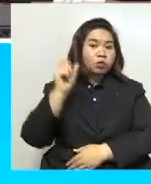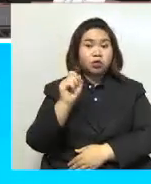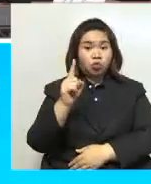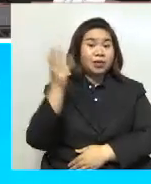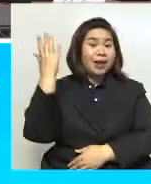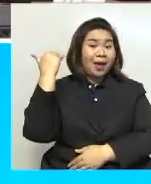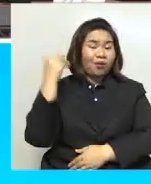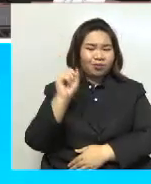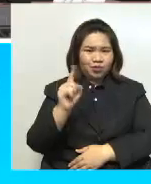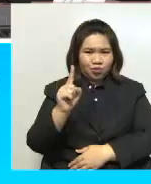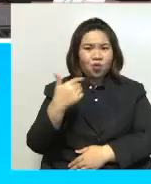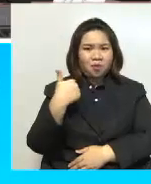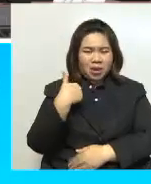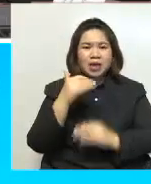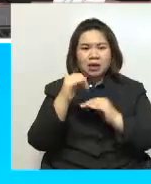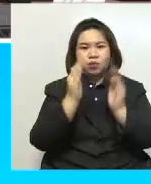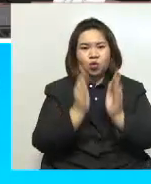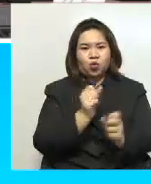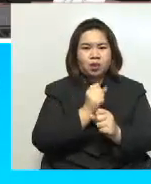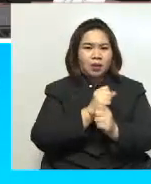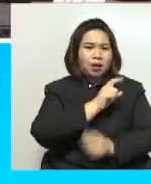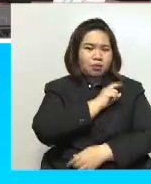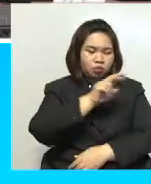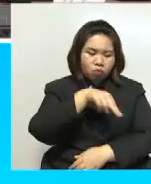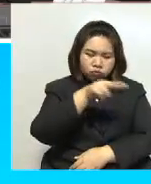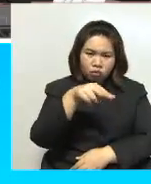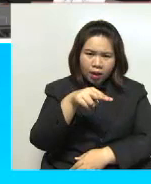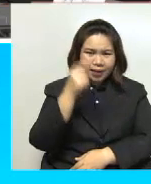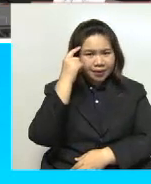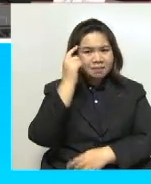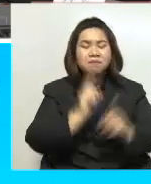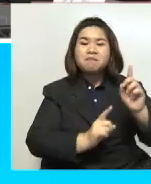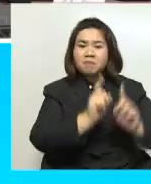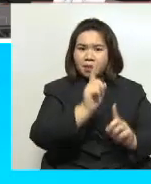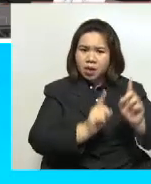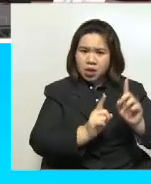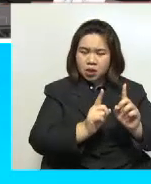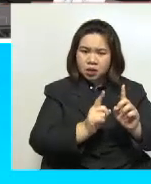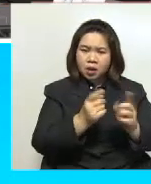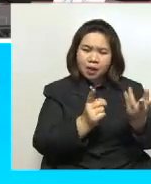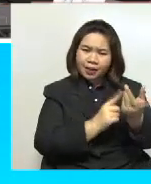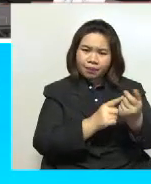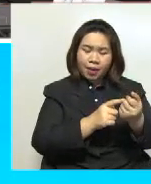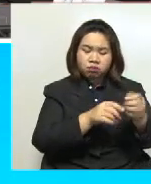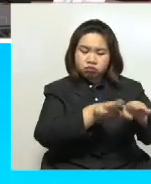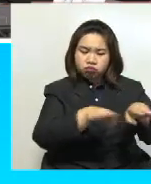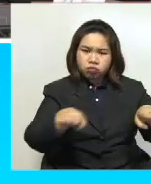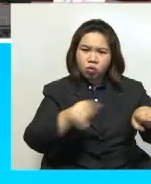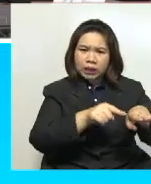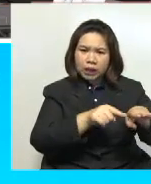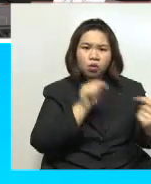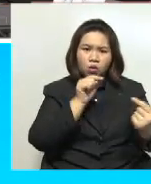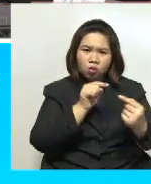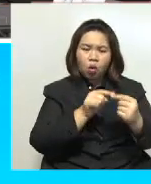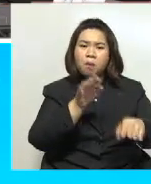กร์เนี่ยผมกำหนดให้เจ้าหน้าที่ลงไปดูเพื่อประเมินว่าจริงๆแล้วเนี่ยจำนวนรถตู้ที่ให้บริการเนี่ยมันที่เหมาะ